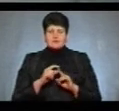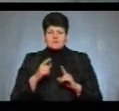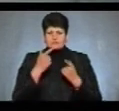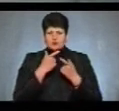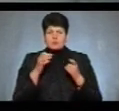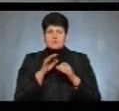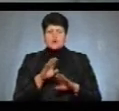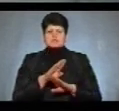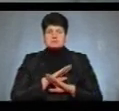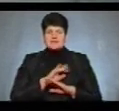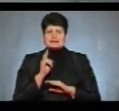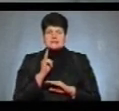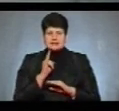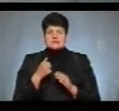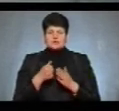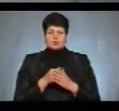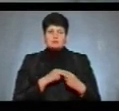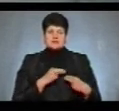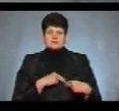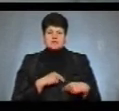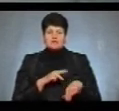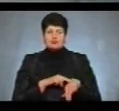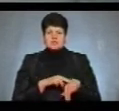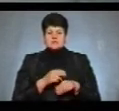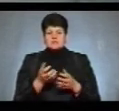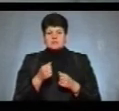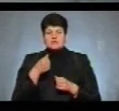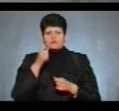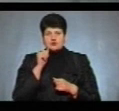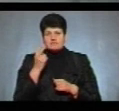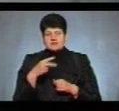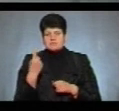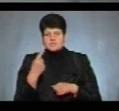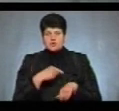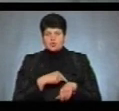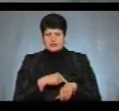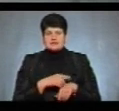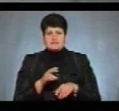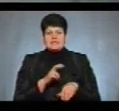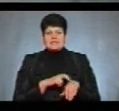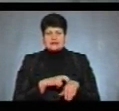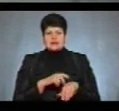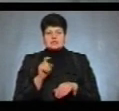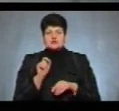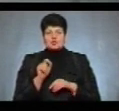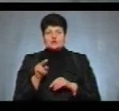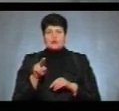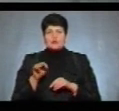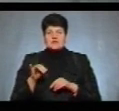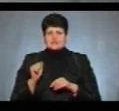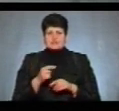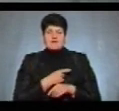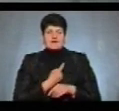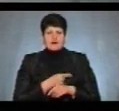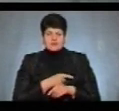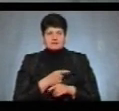інформація про смерть дитини до працівників Бучицької поліції надійшла вчора близько 21-ї години від лікаря Золотопотіцької лікарні. Ми